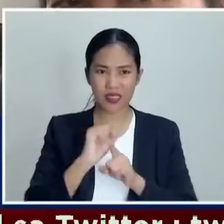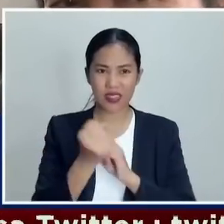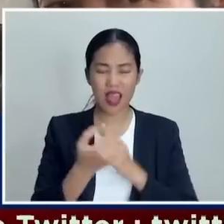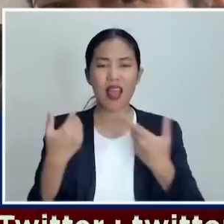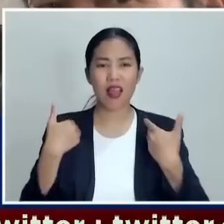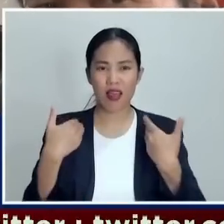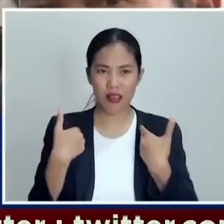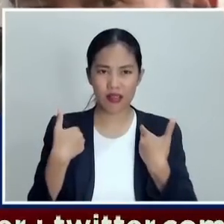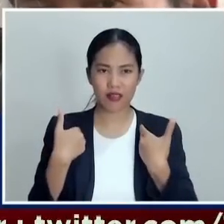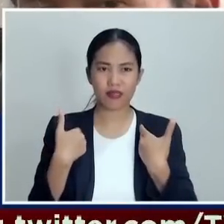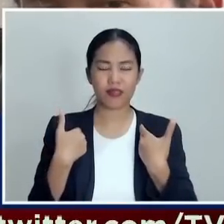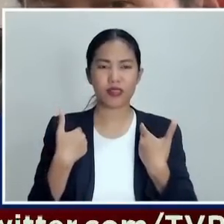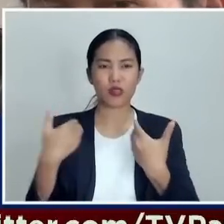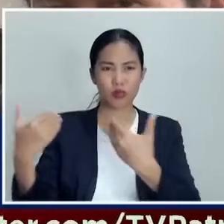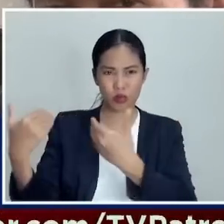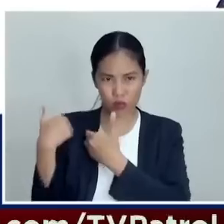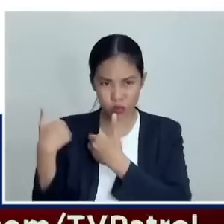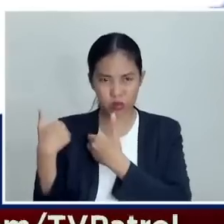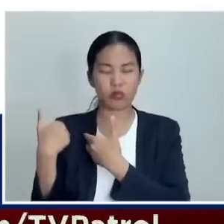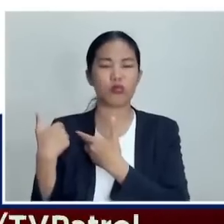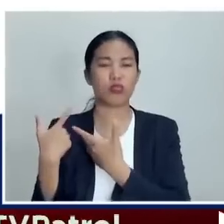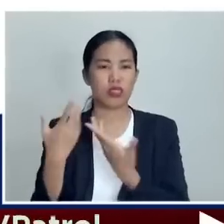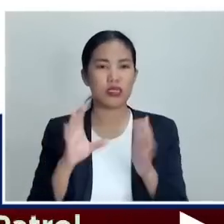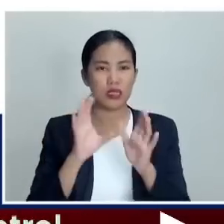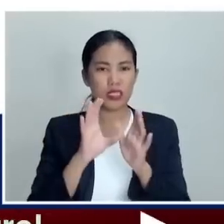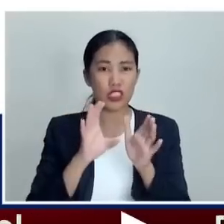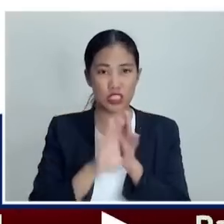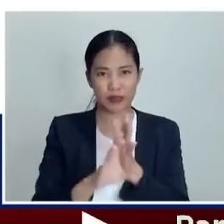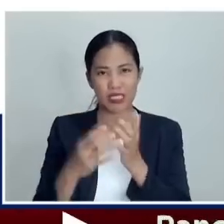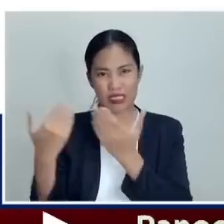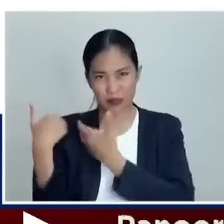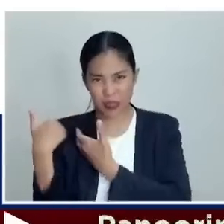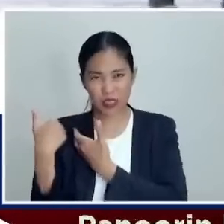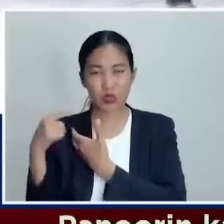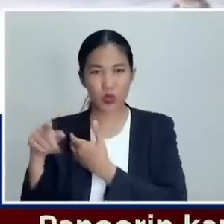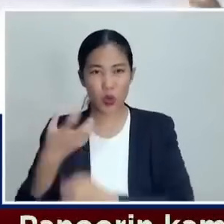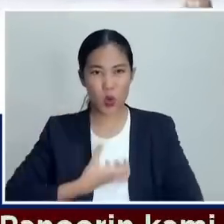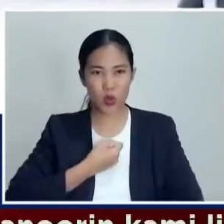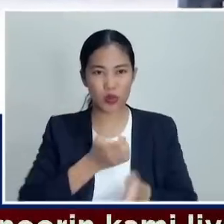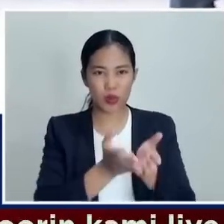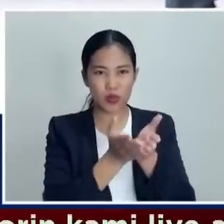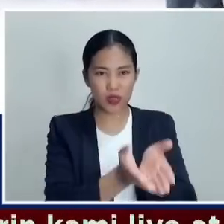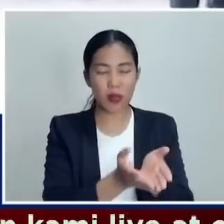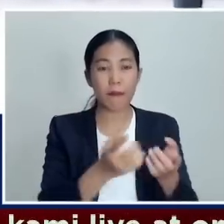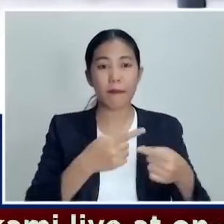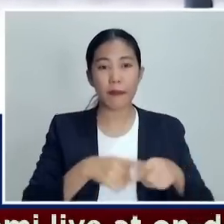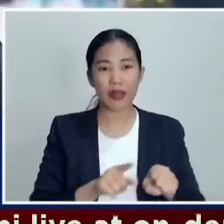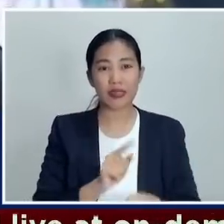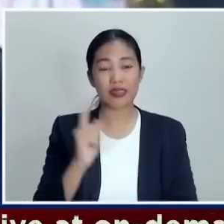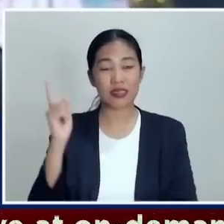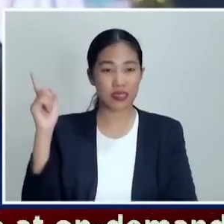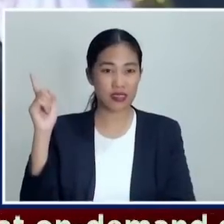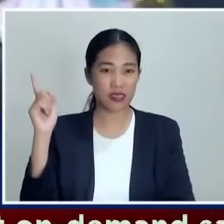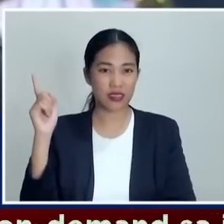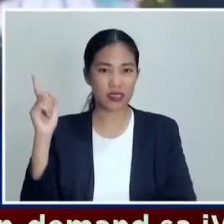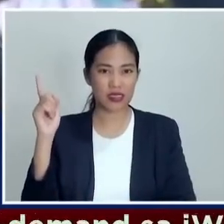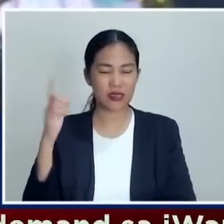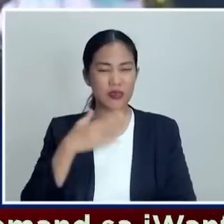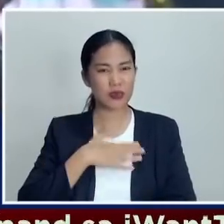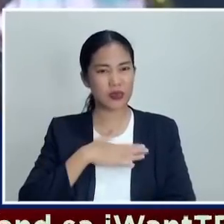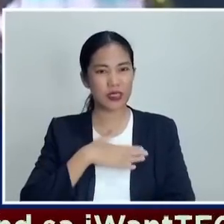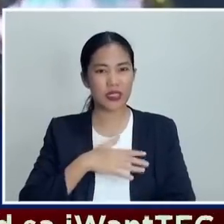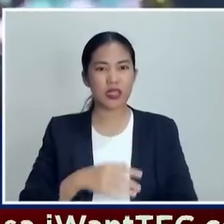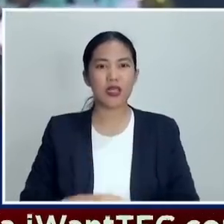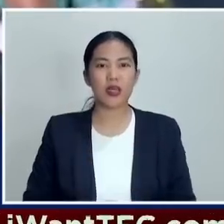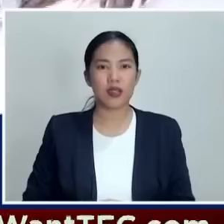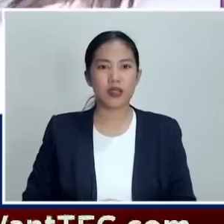ang may-ari ng barko. Pero masama ang loob ng Mayor Rampola dahil pakiramdam niya ay siya lang ang lumalaban para